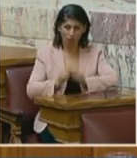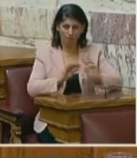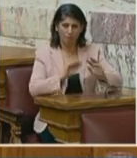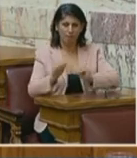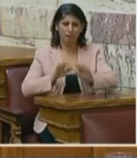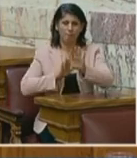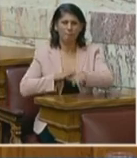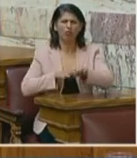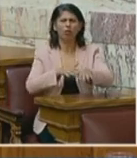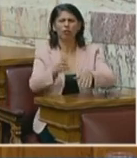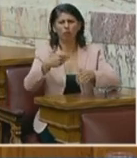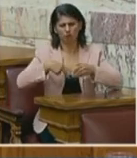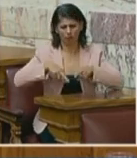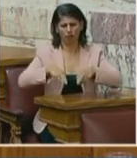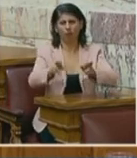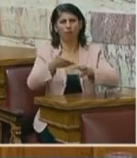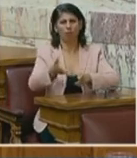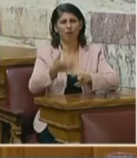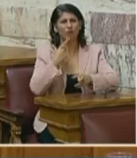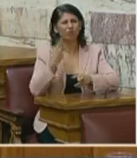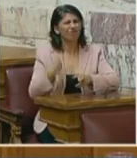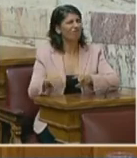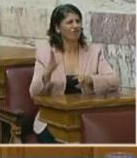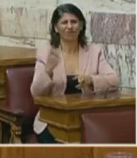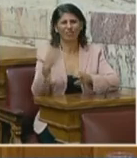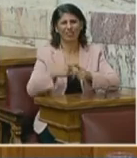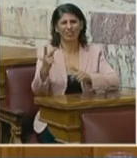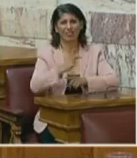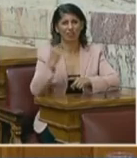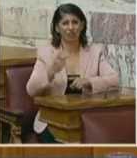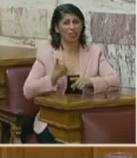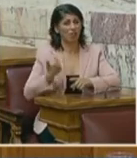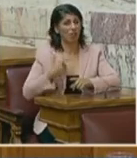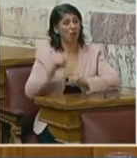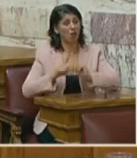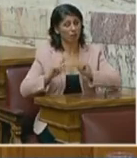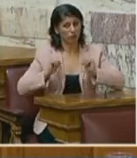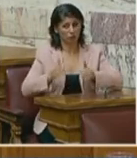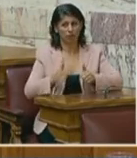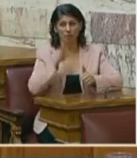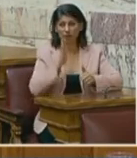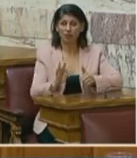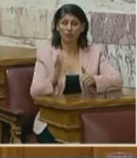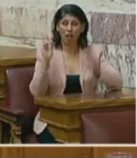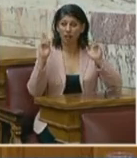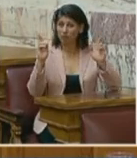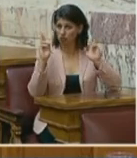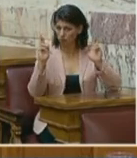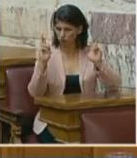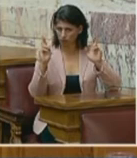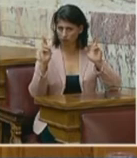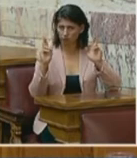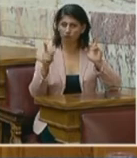αύριο του τόπου και της νεολαίας όσοι το αποτολμήσουν. Ειλικρινά ευελπιστώ να